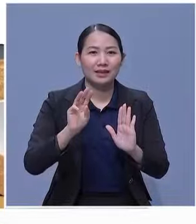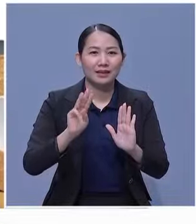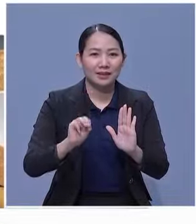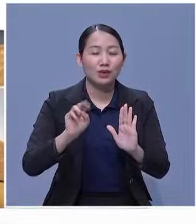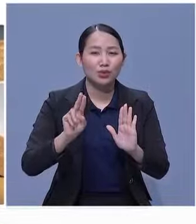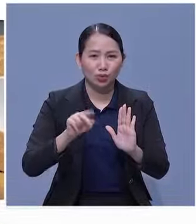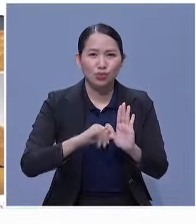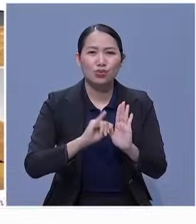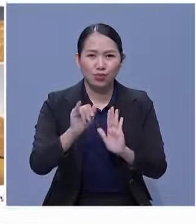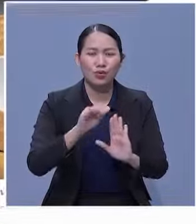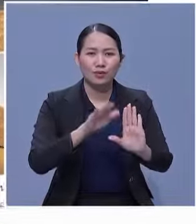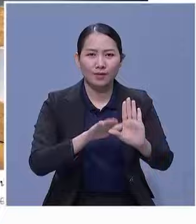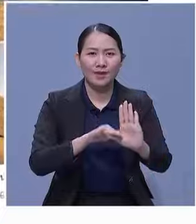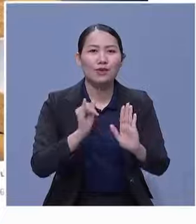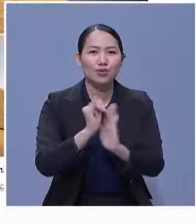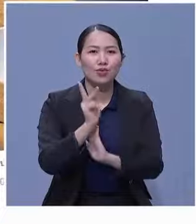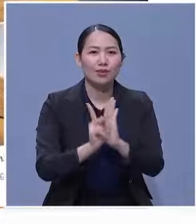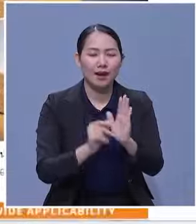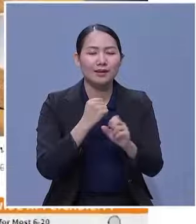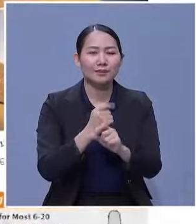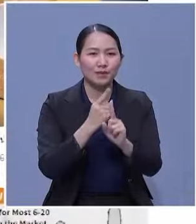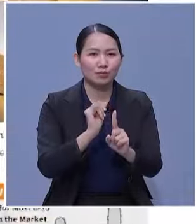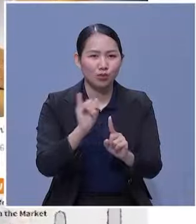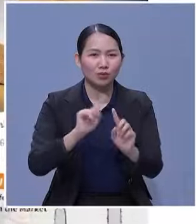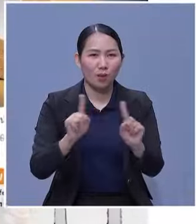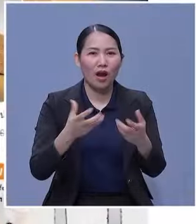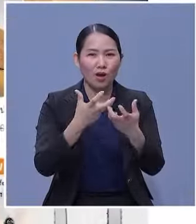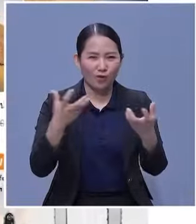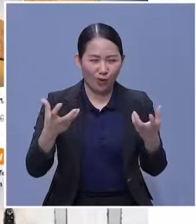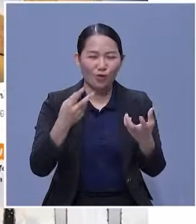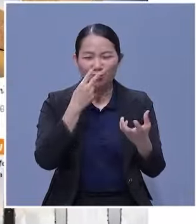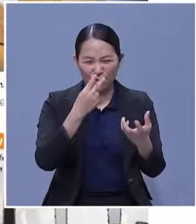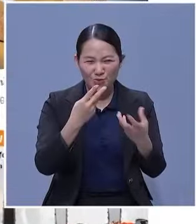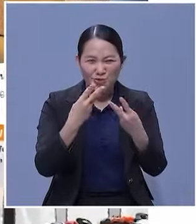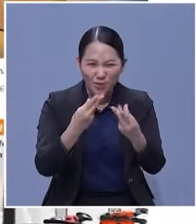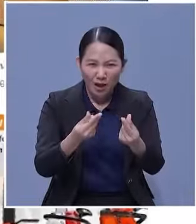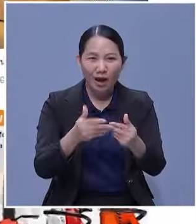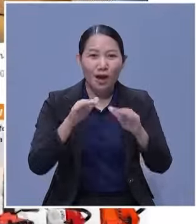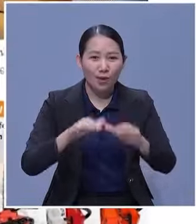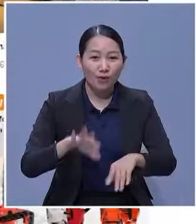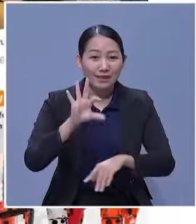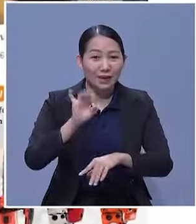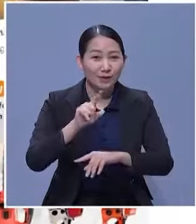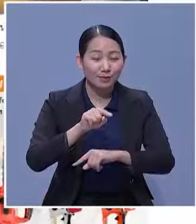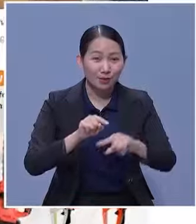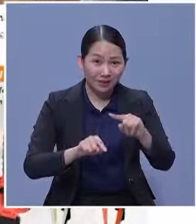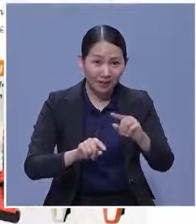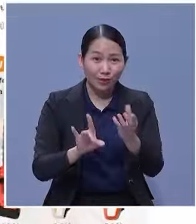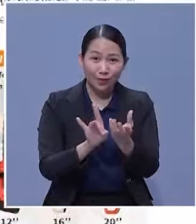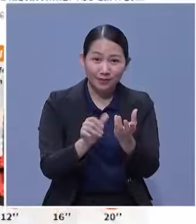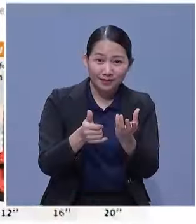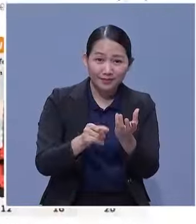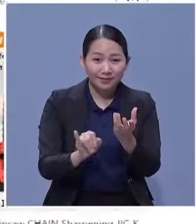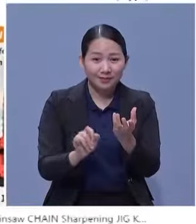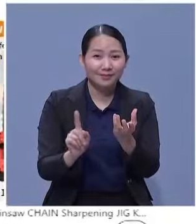มยแล้วก็รายละเอียดต่างๆเพราะว่าโอ้โหนบอกลด90%คุณภาพสินค้ามันเป็นยังไงแล้วที่สำคัญคือเป็นแบบโ